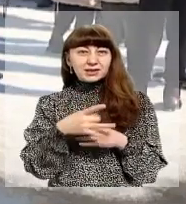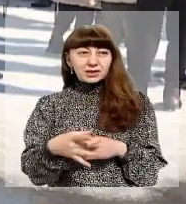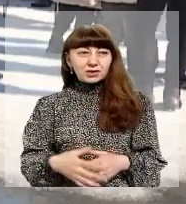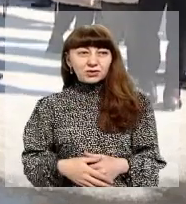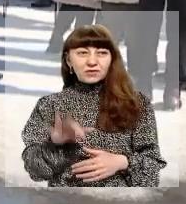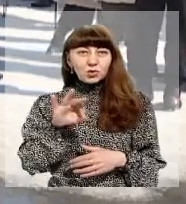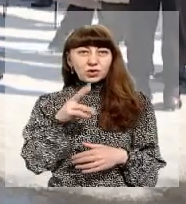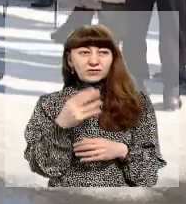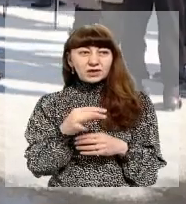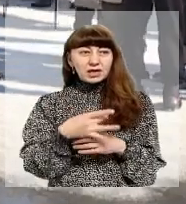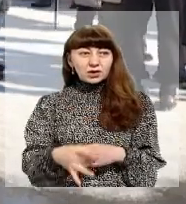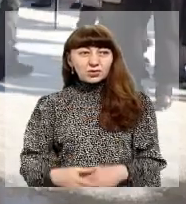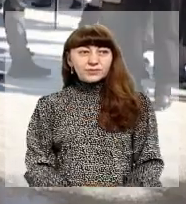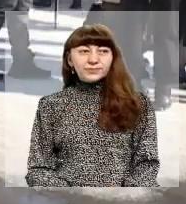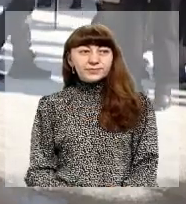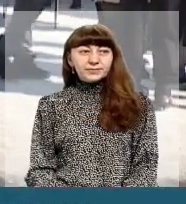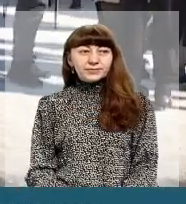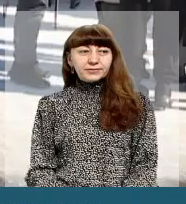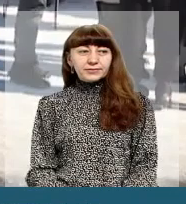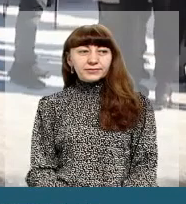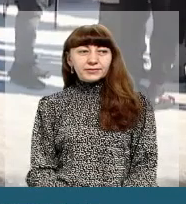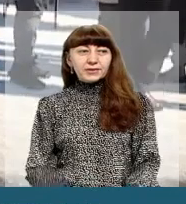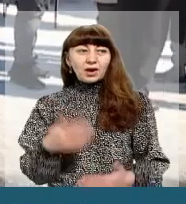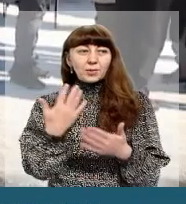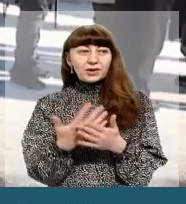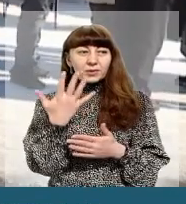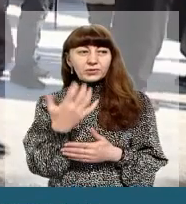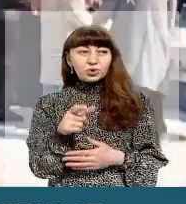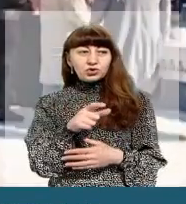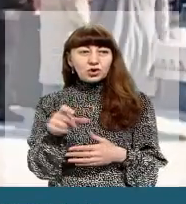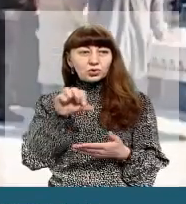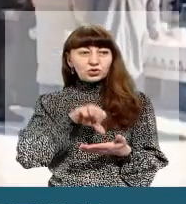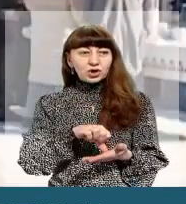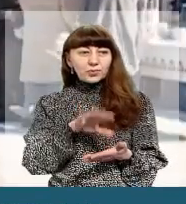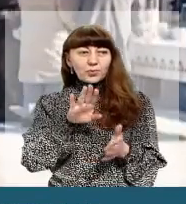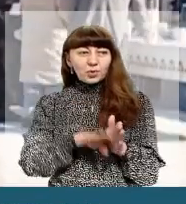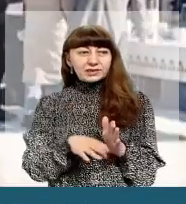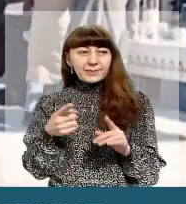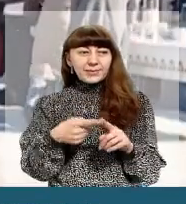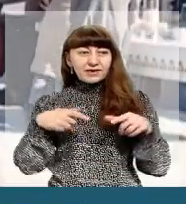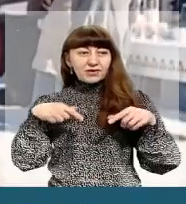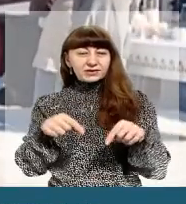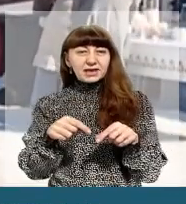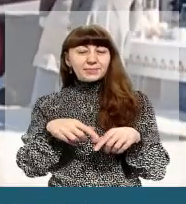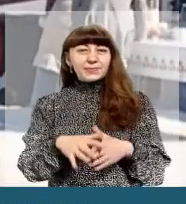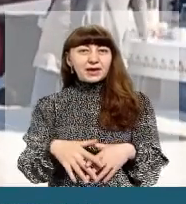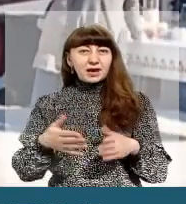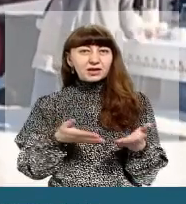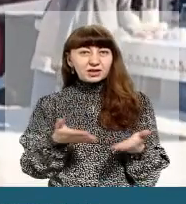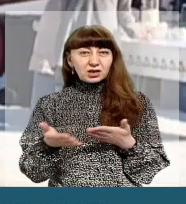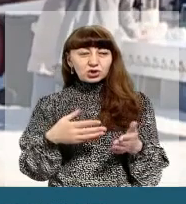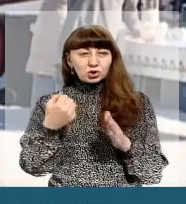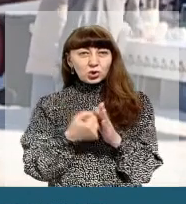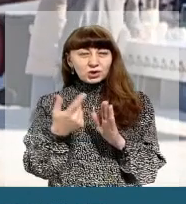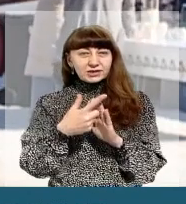район, Федоровский район. Порядка более 500 участников. После первого забега до 17 лет, который мы